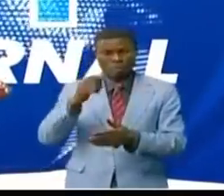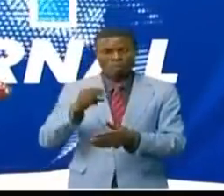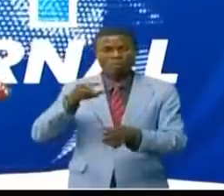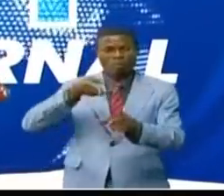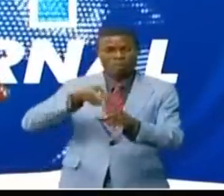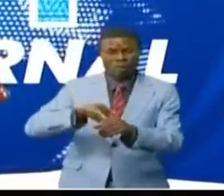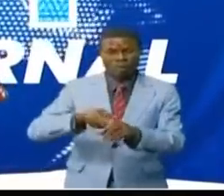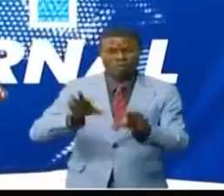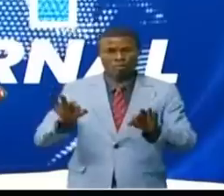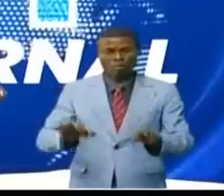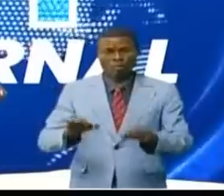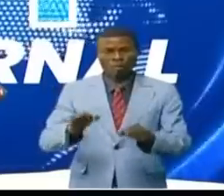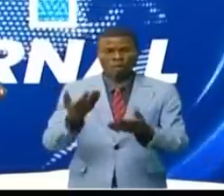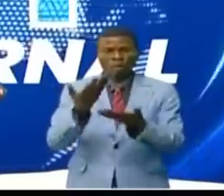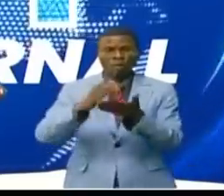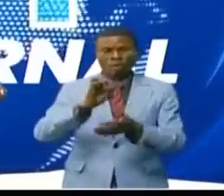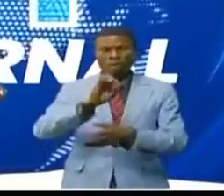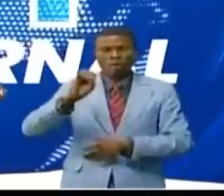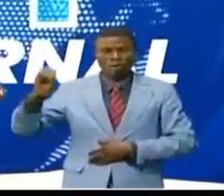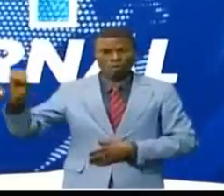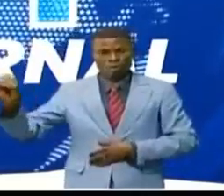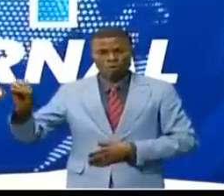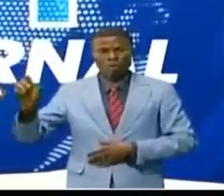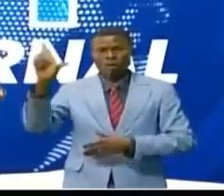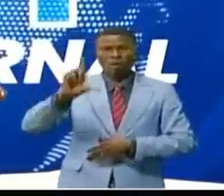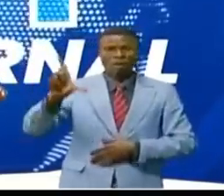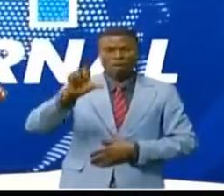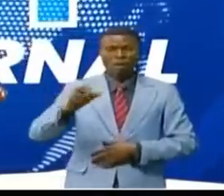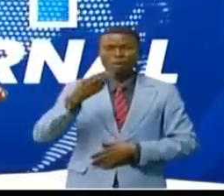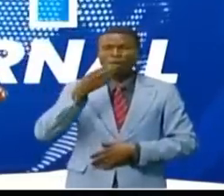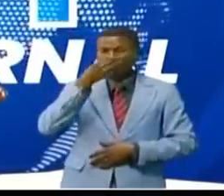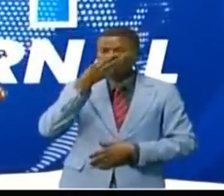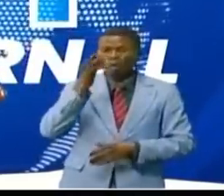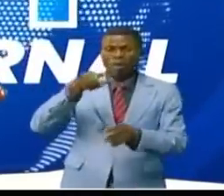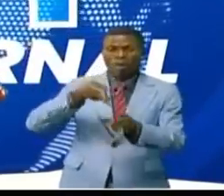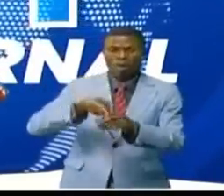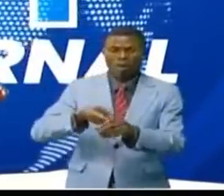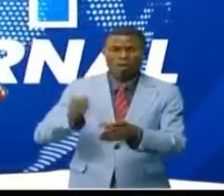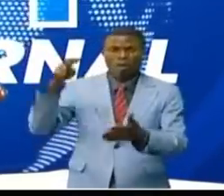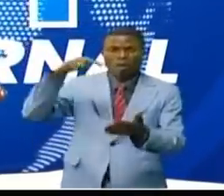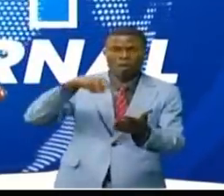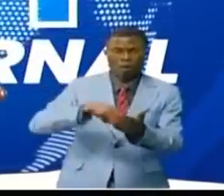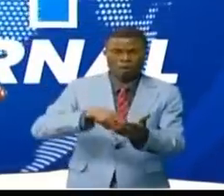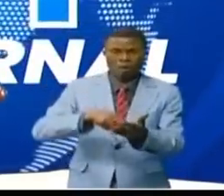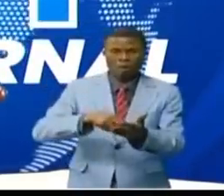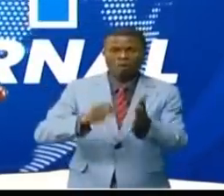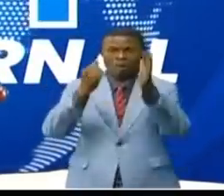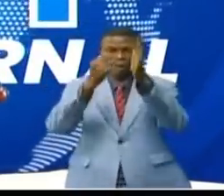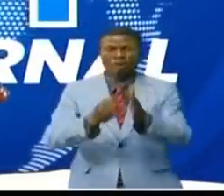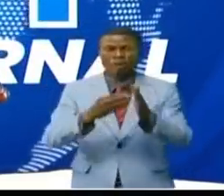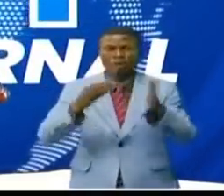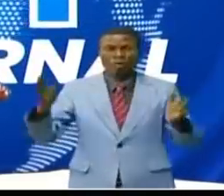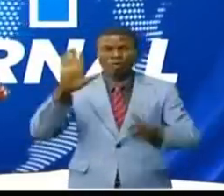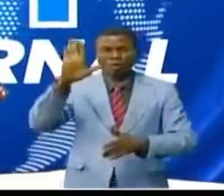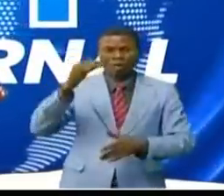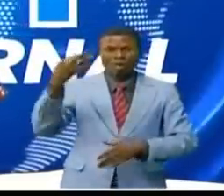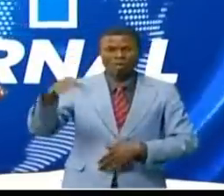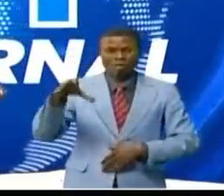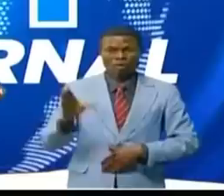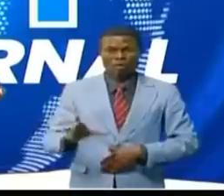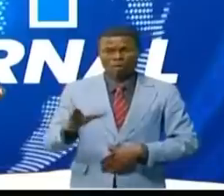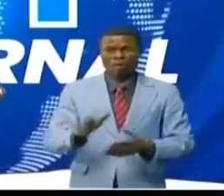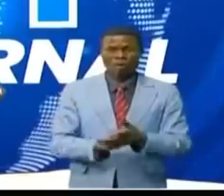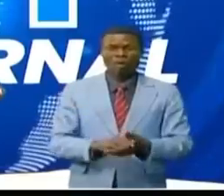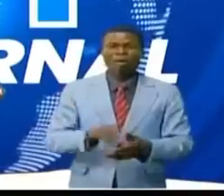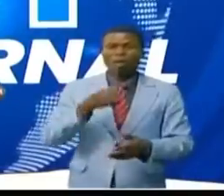carburants terrestres, zone ouest, le litre essence revient à 2695 francs congolais, le gasoil à